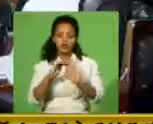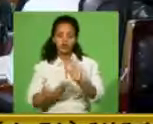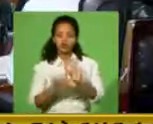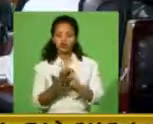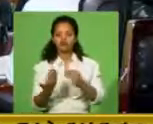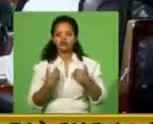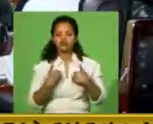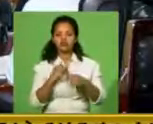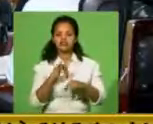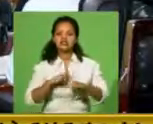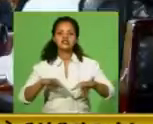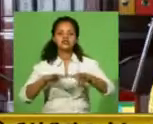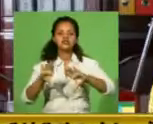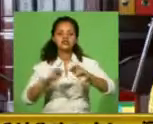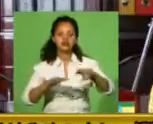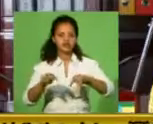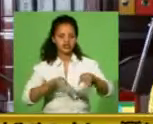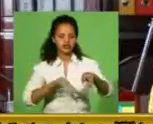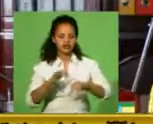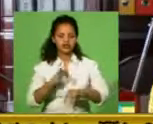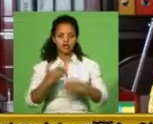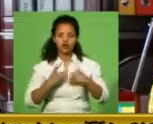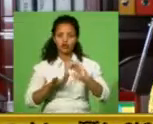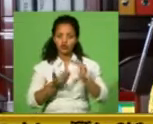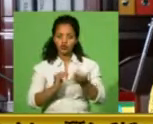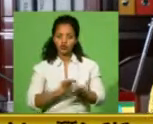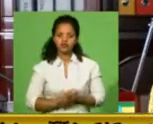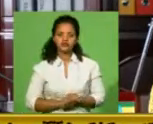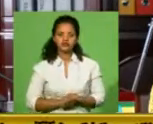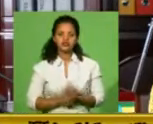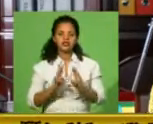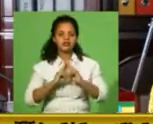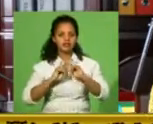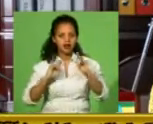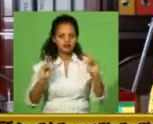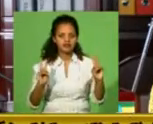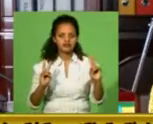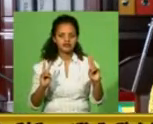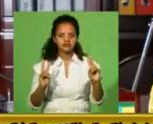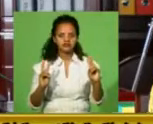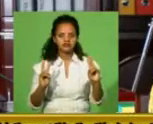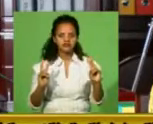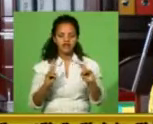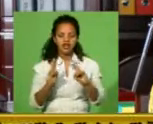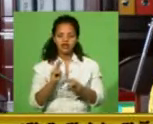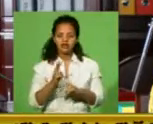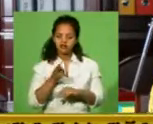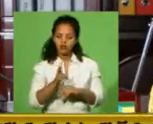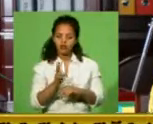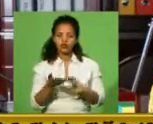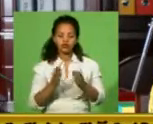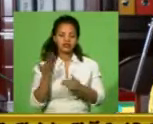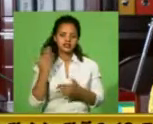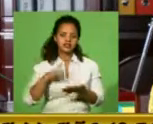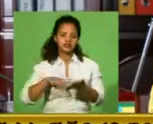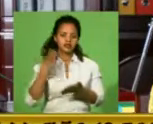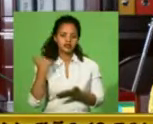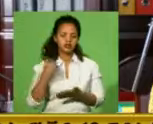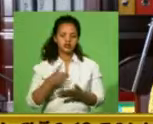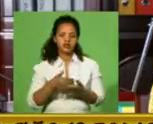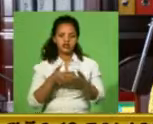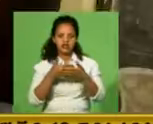እንደ ዞን የሚደረገው እንቅስቃሴ እንዳለ ሆኖ በጣም ክሪቲካል የሆኑ ቅድም ሲነሱ የነበሩ ይሄ